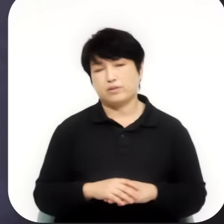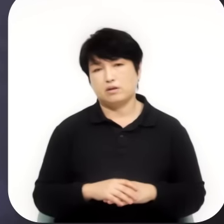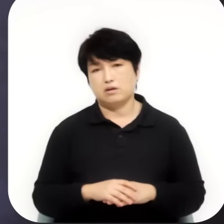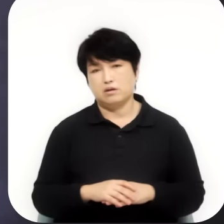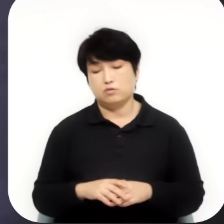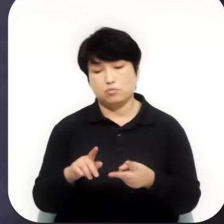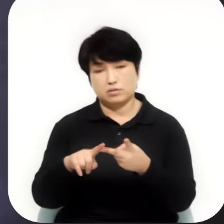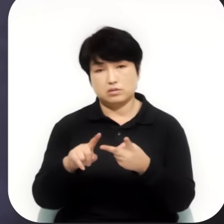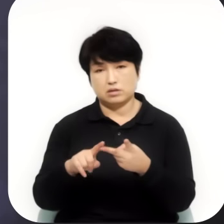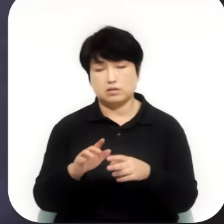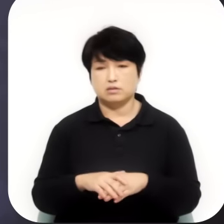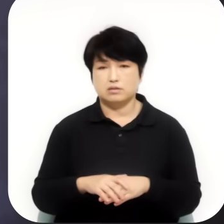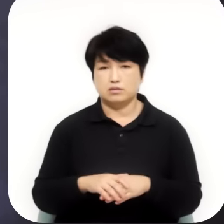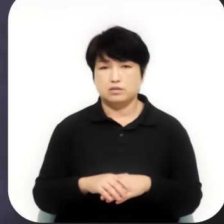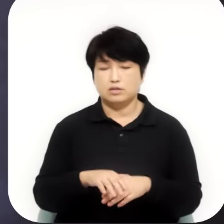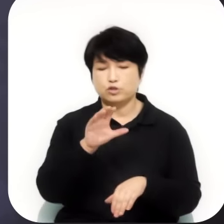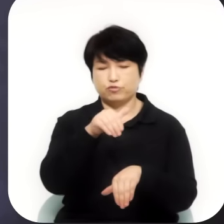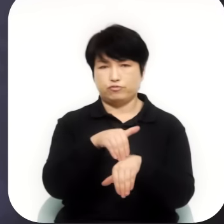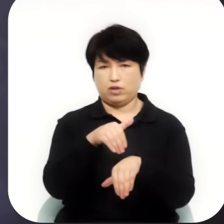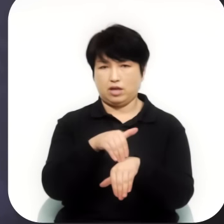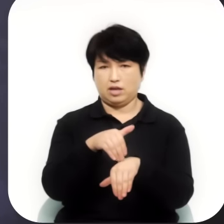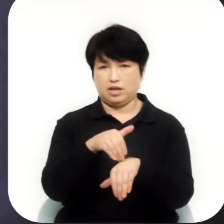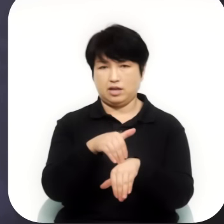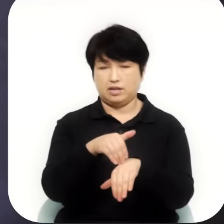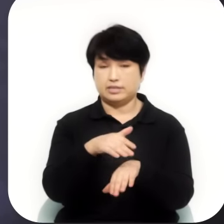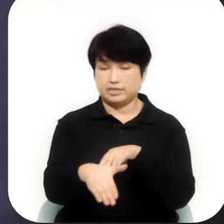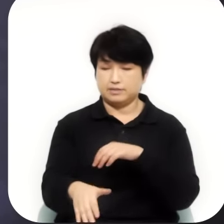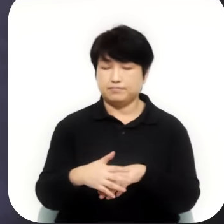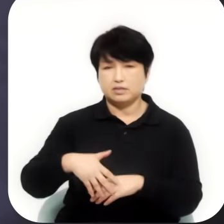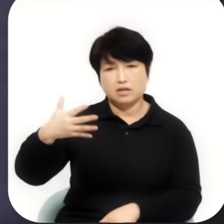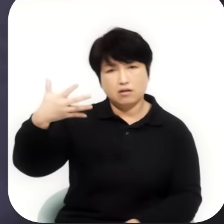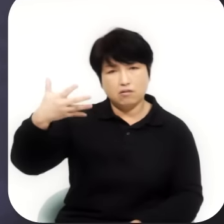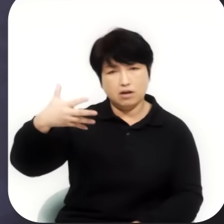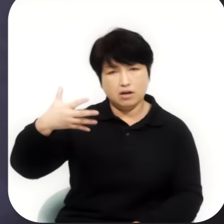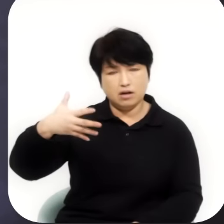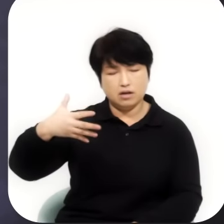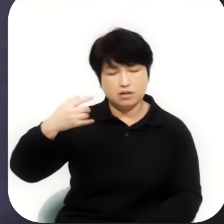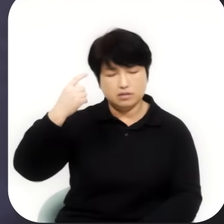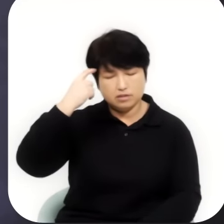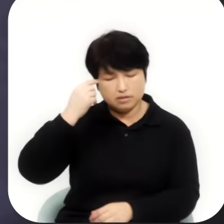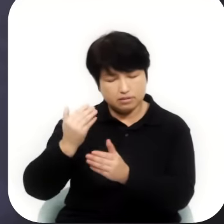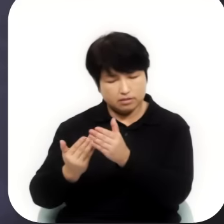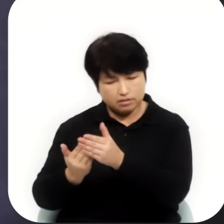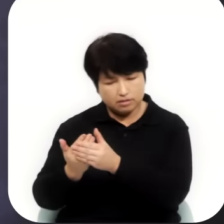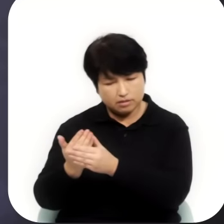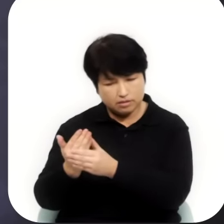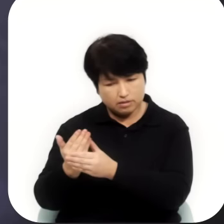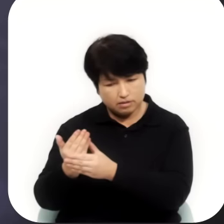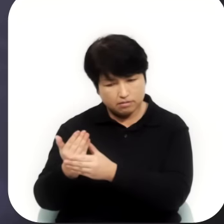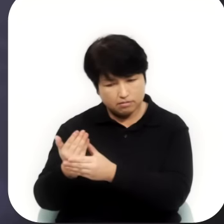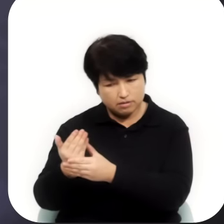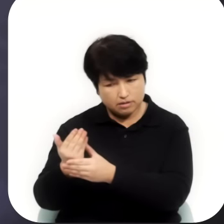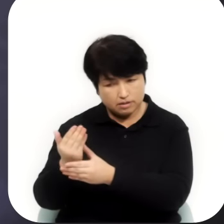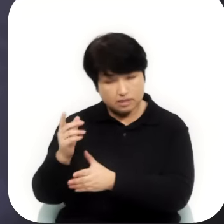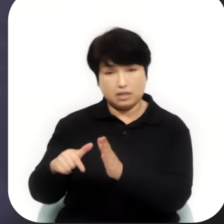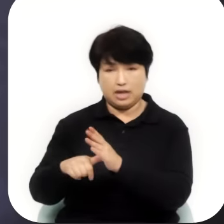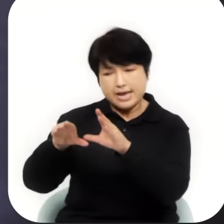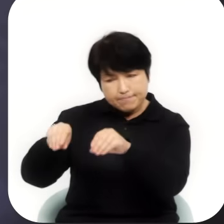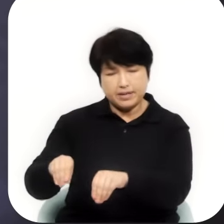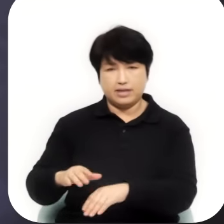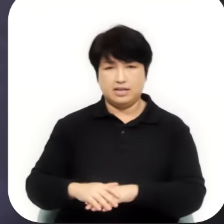제일 쉬운 방법은 과거 생각이 나면 스위치를 끄는 거예요. 영화를 안 튼다. 생각이 나면 벌떡 일어나서